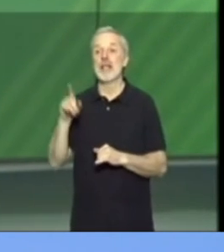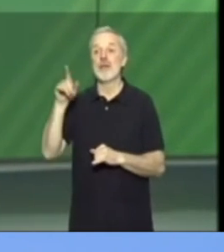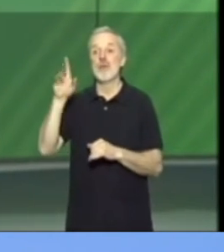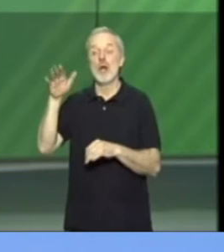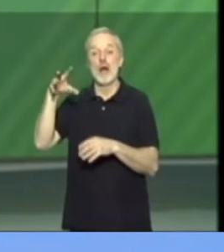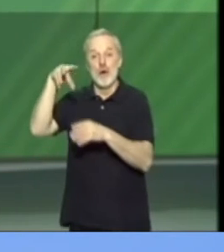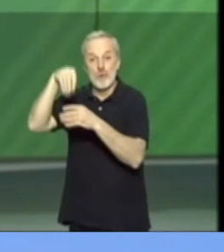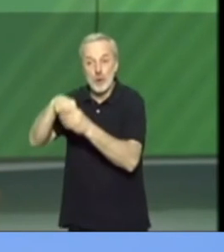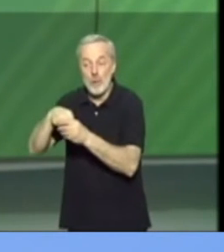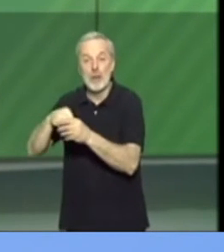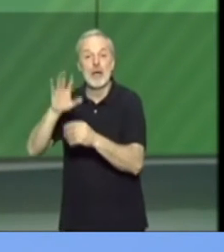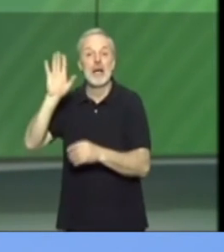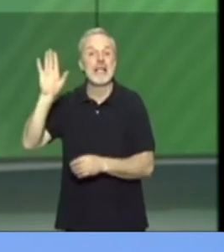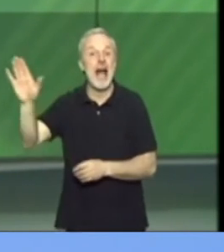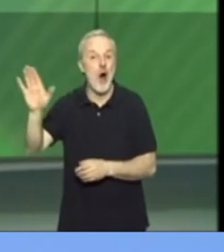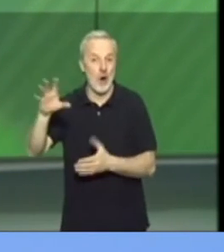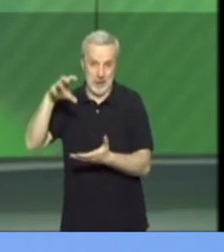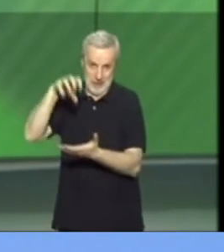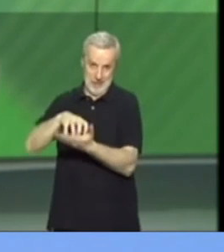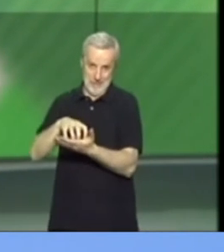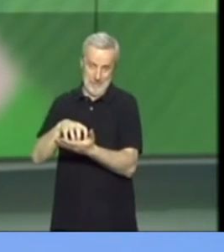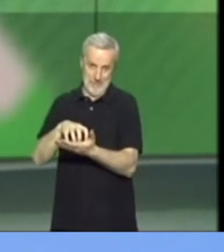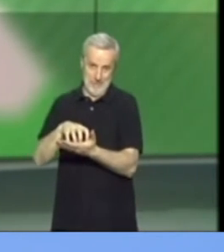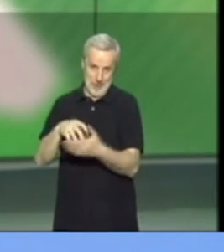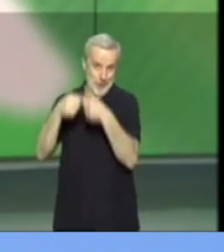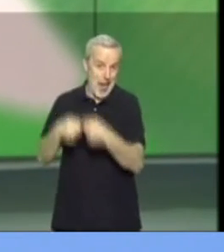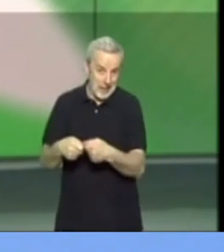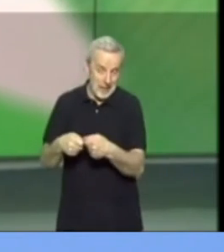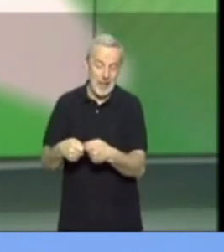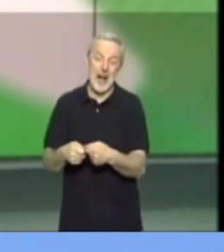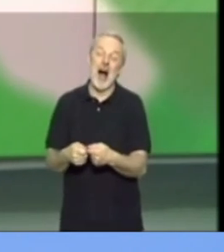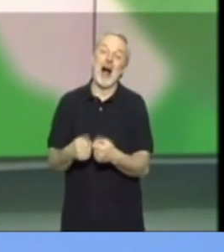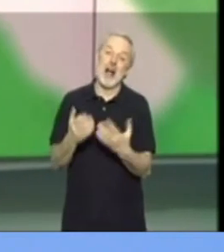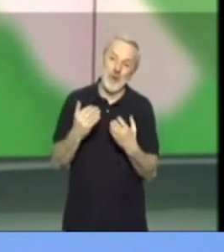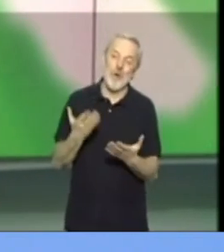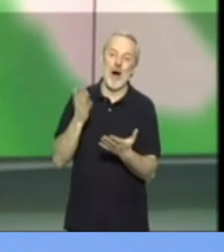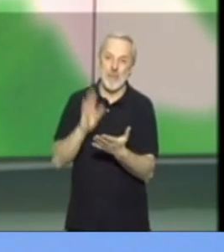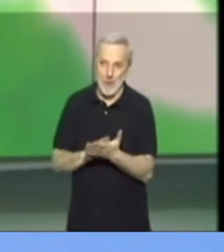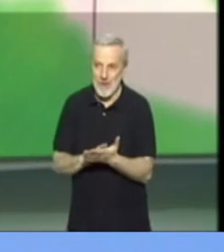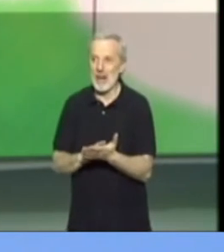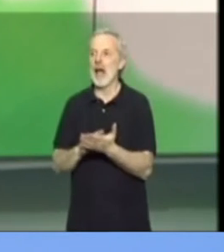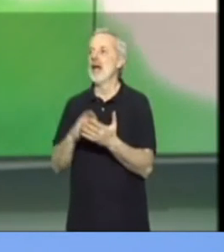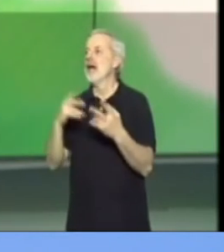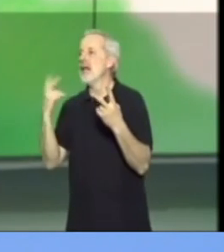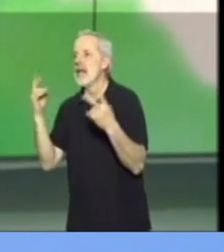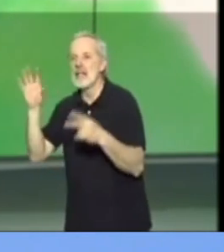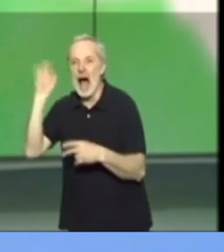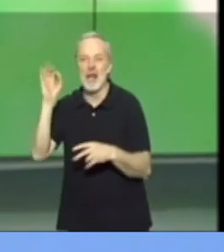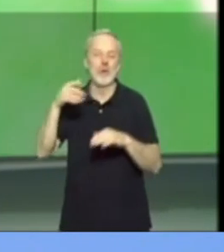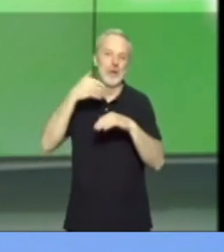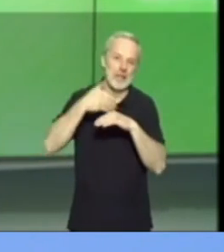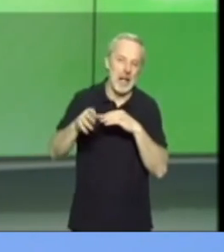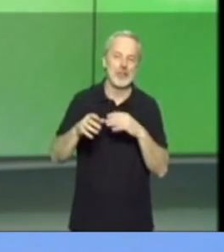ukázat především ve svých týmech, ale myslím, že se nám to podaří například ti, že budou jezdit i cyklokrosaři